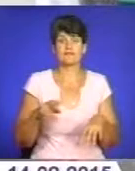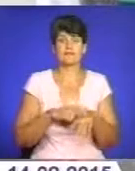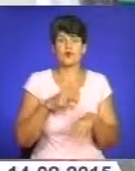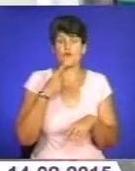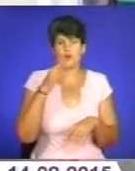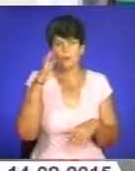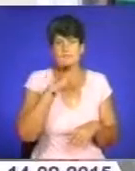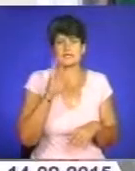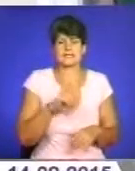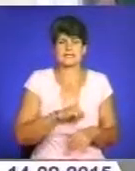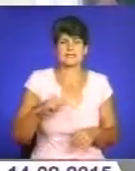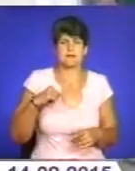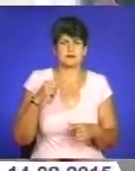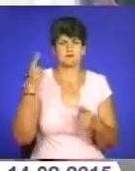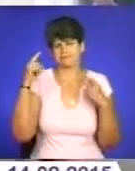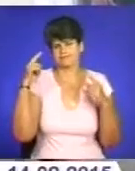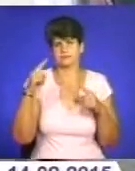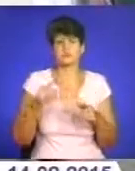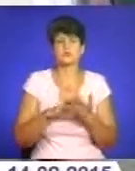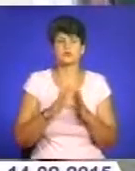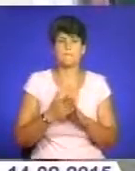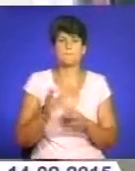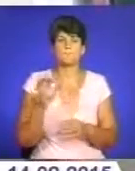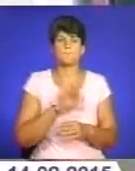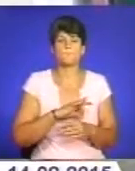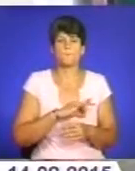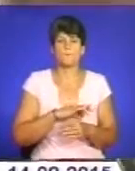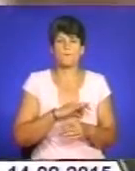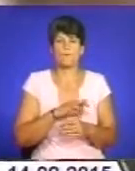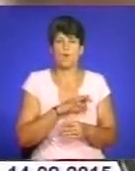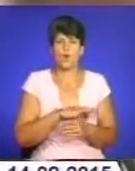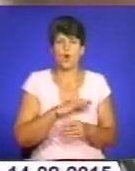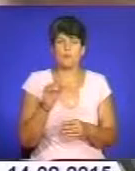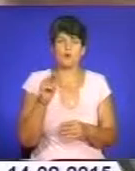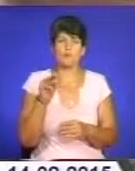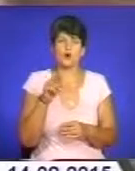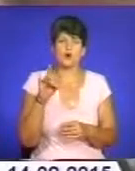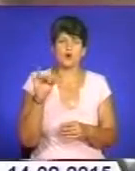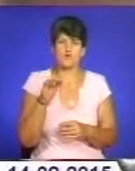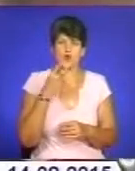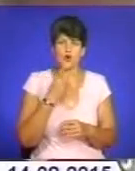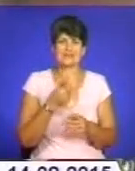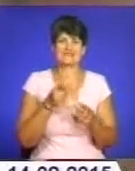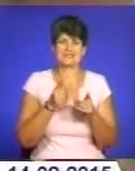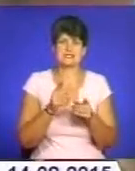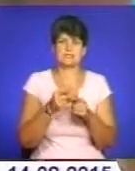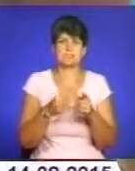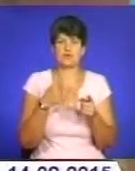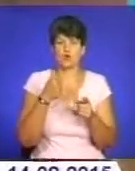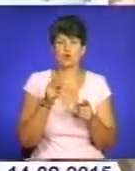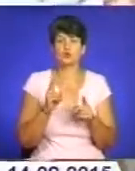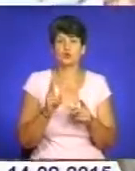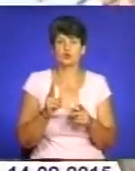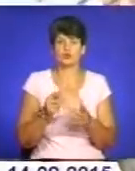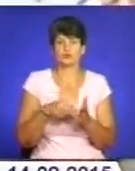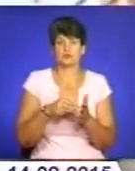батьки самі накручують ситуацію, адже профогляд дійсний півроку. Чому тягнути до останнього? Ті, хто приходили у червні, у чергах